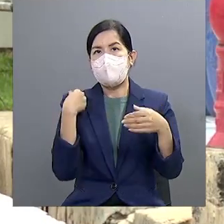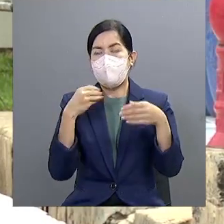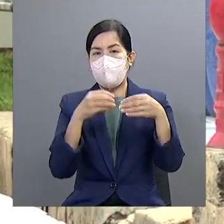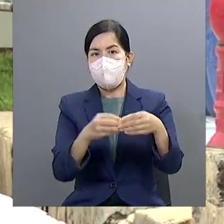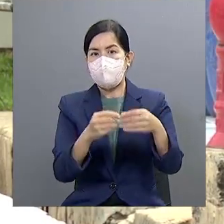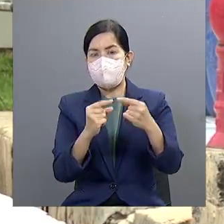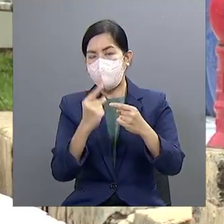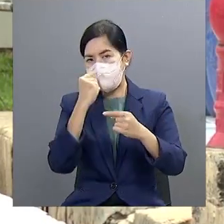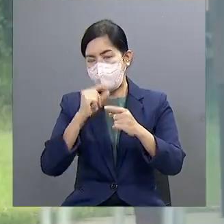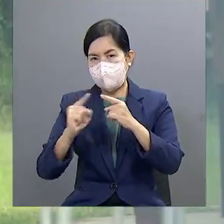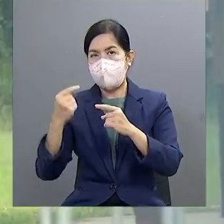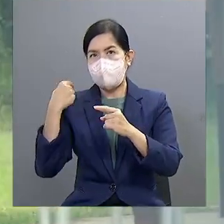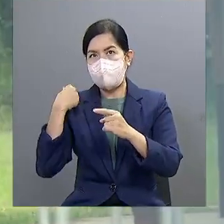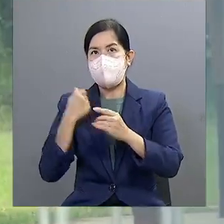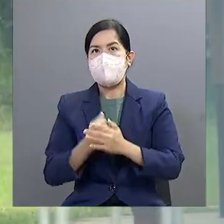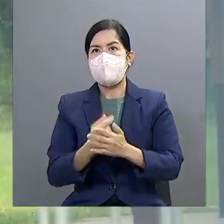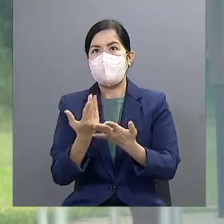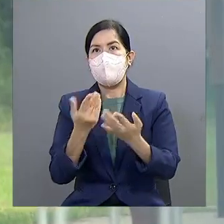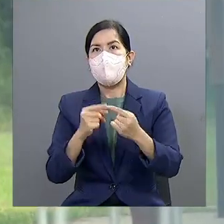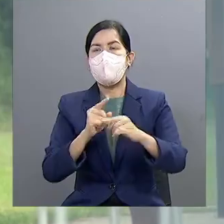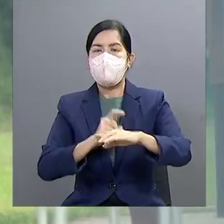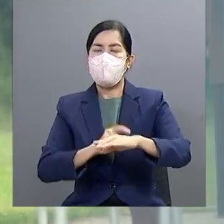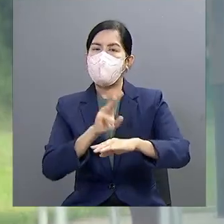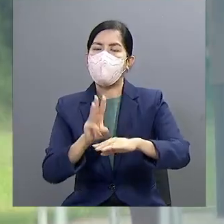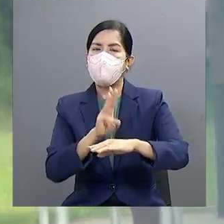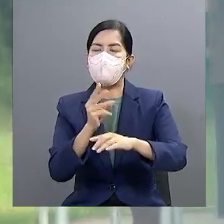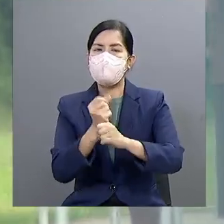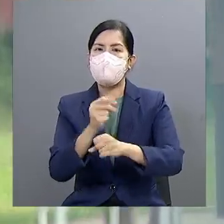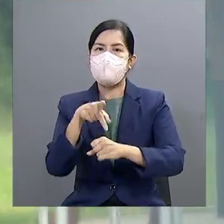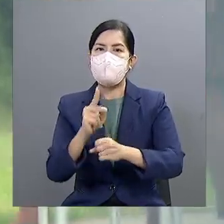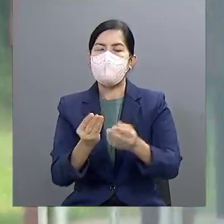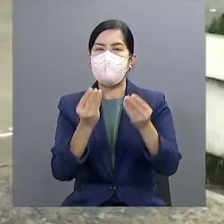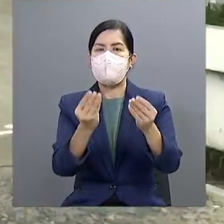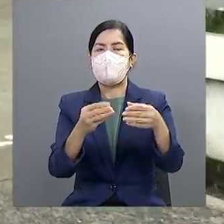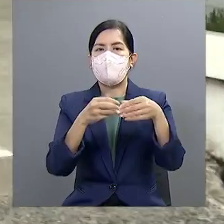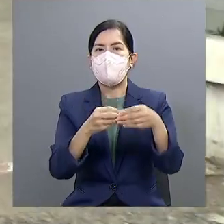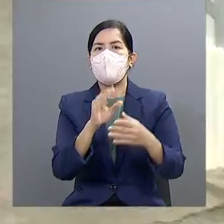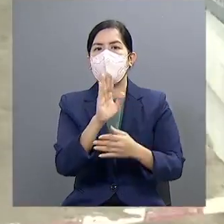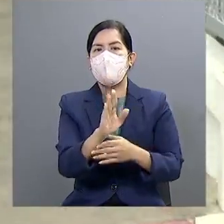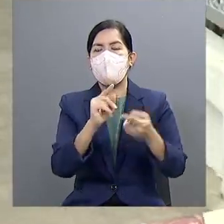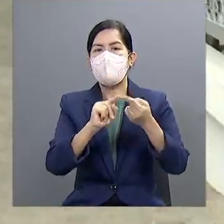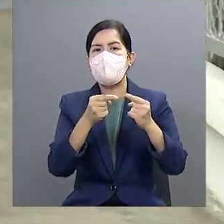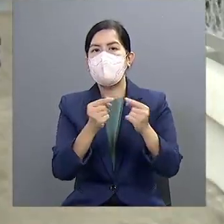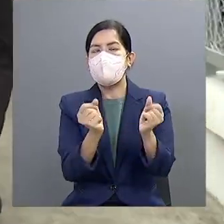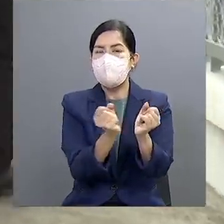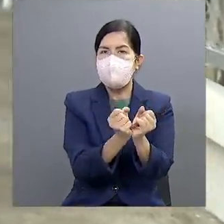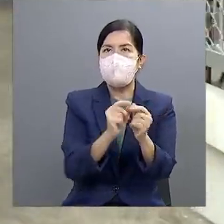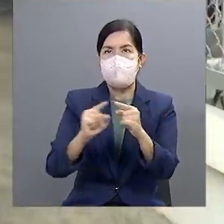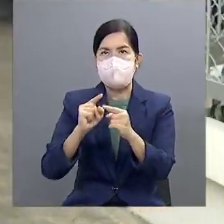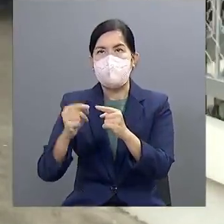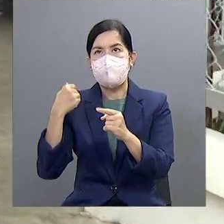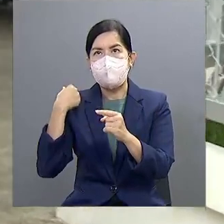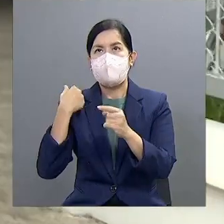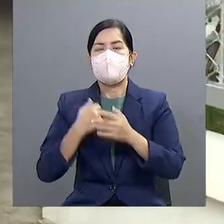จึงทำให้เขาใช้เวลาว่างให้เกิดประโยชน์ต่อเพื่อนผู้ต้องขังและเจ้าหน้าที่ทำให้ลืมเรื่องราวที่พังพลาดได้บ้าง ค่อนข้